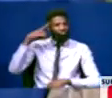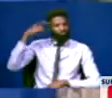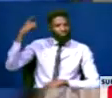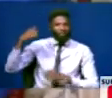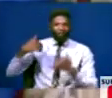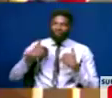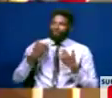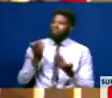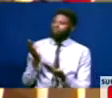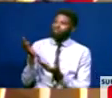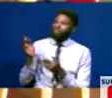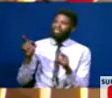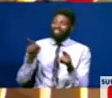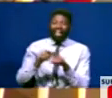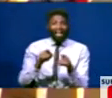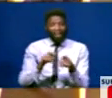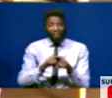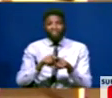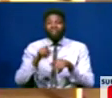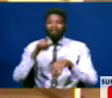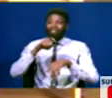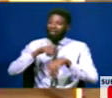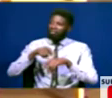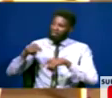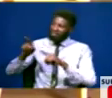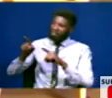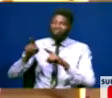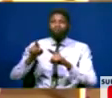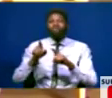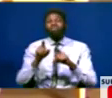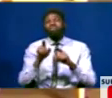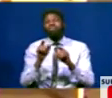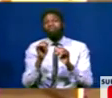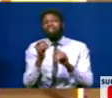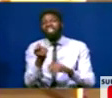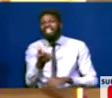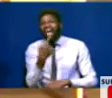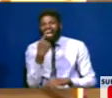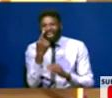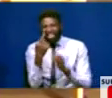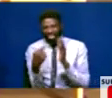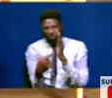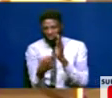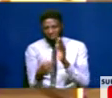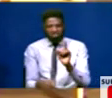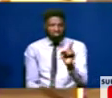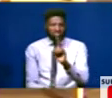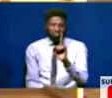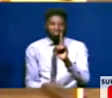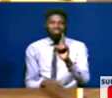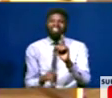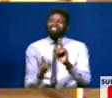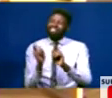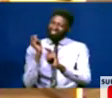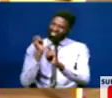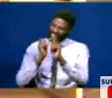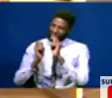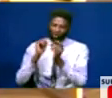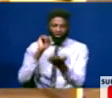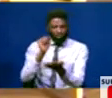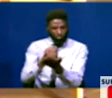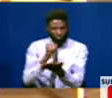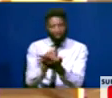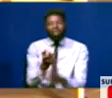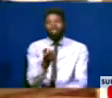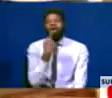These even as they were opposed to the use of modern medicine and instead used traditional herbal medicine together